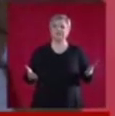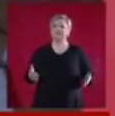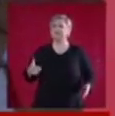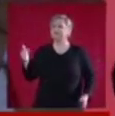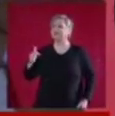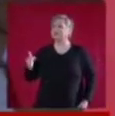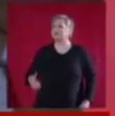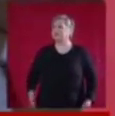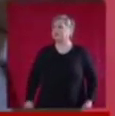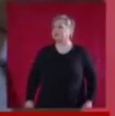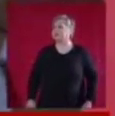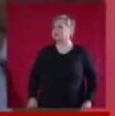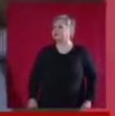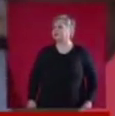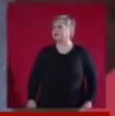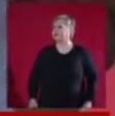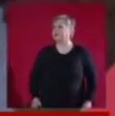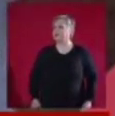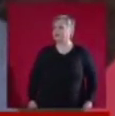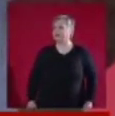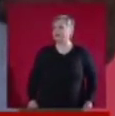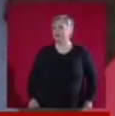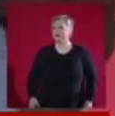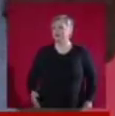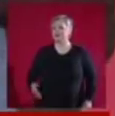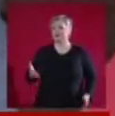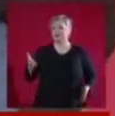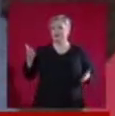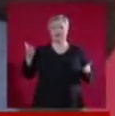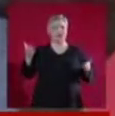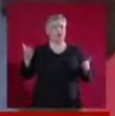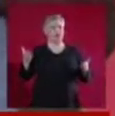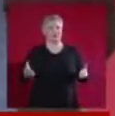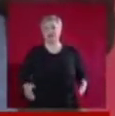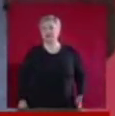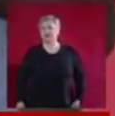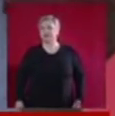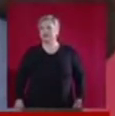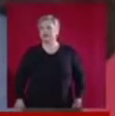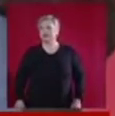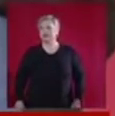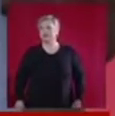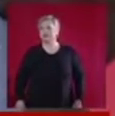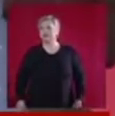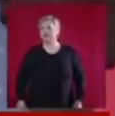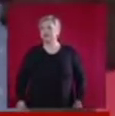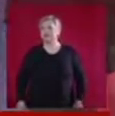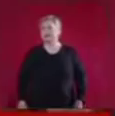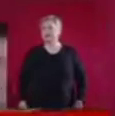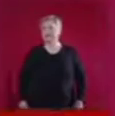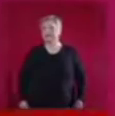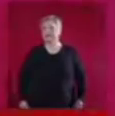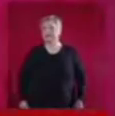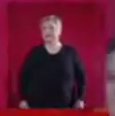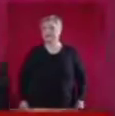καστελλίου γιατί δεν την ευχαριστούμε μόνο για την παρουσία της στο ευρωπαϊκό μας